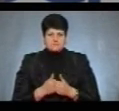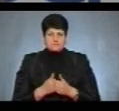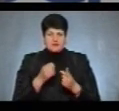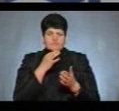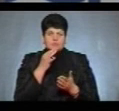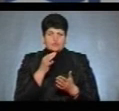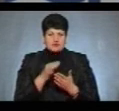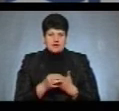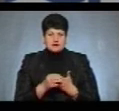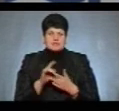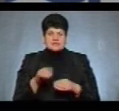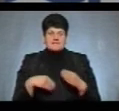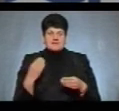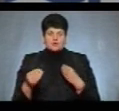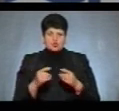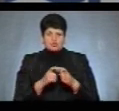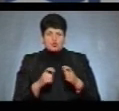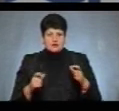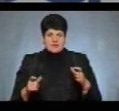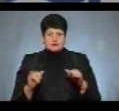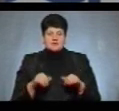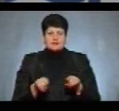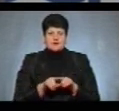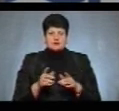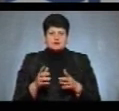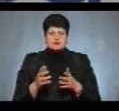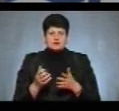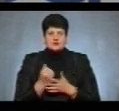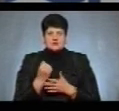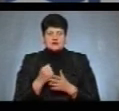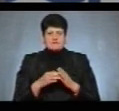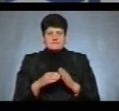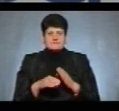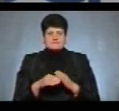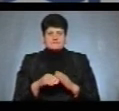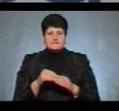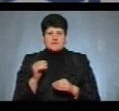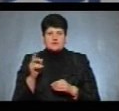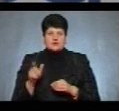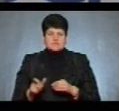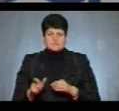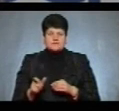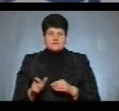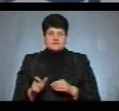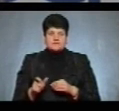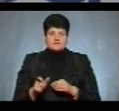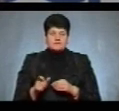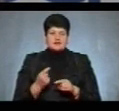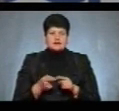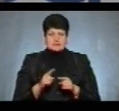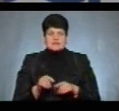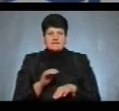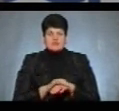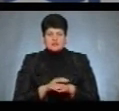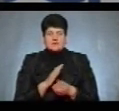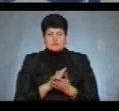відповідальні за видачу бюлетенів, а також за знаходження виборця у списку виборців. Це такі факти